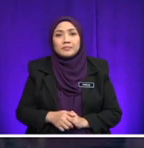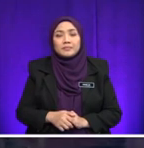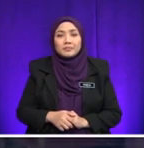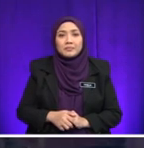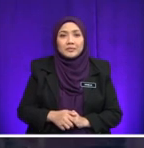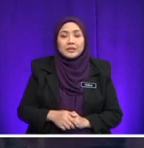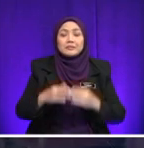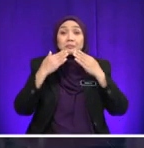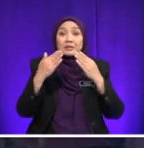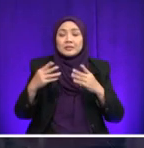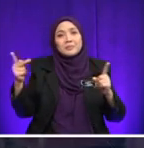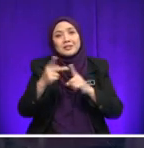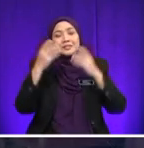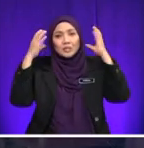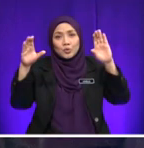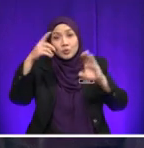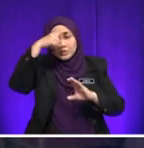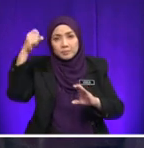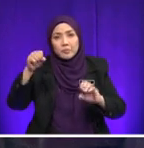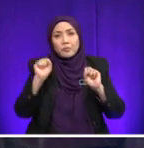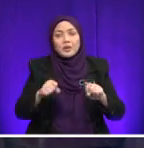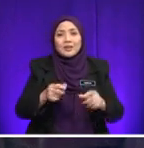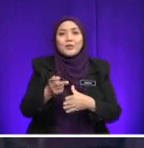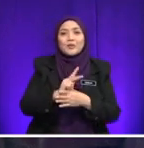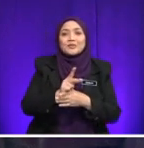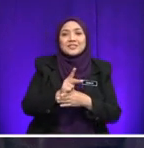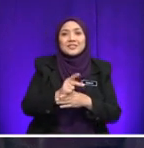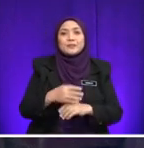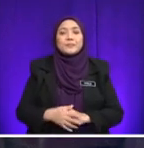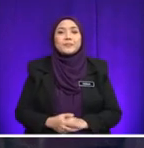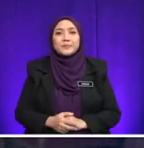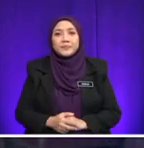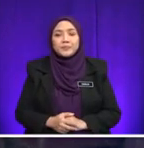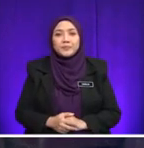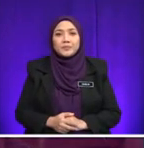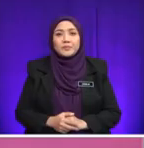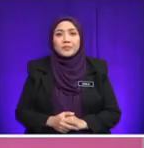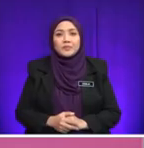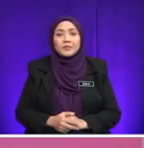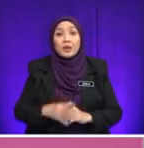pada hari ini tapi sebelum itu saya tanya bagaimana prestasi saya pada hari ini juga